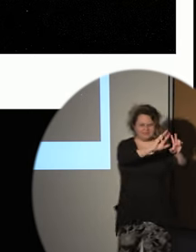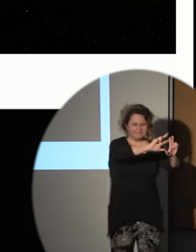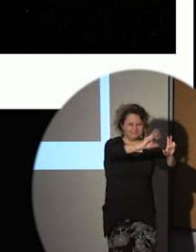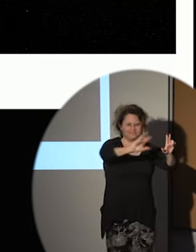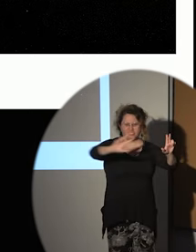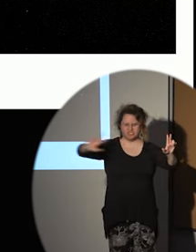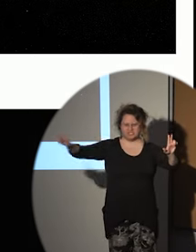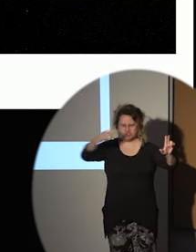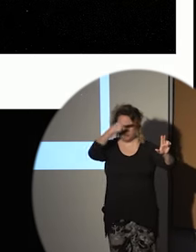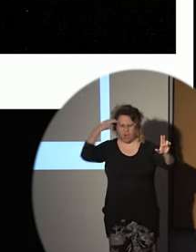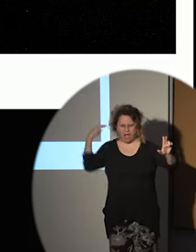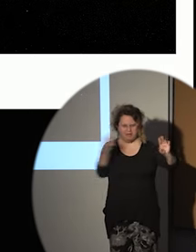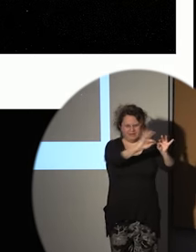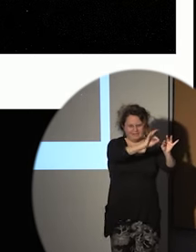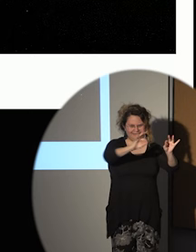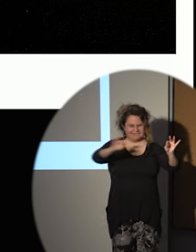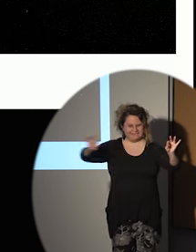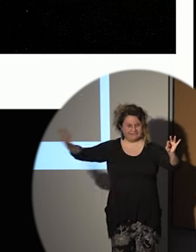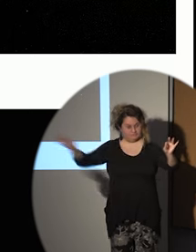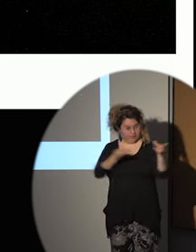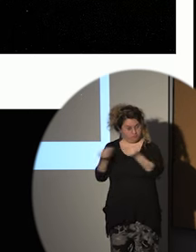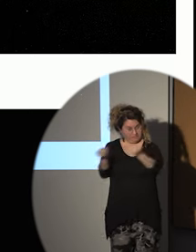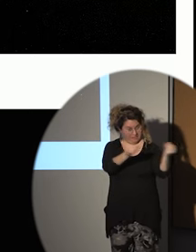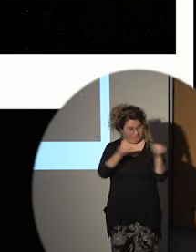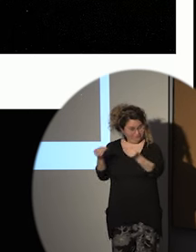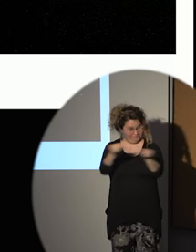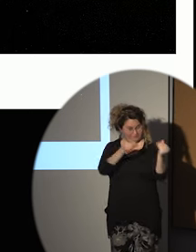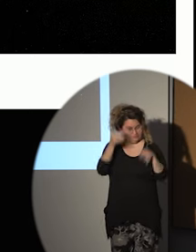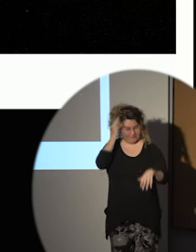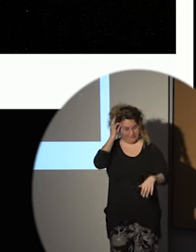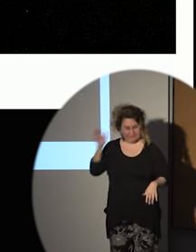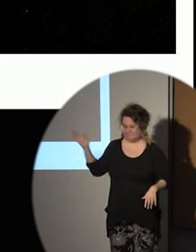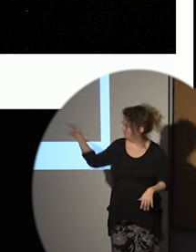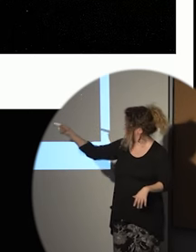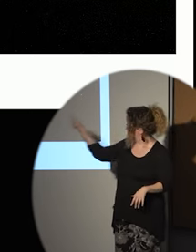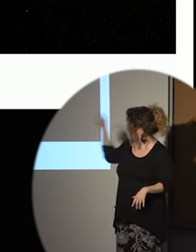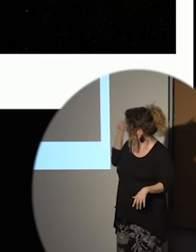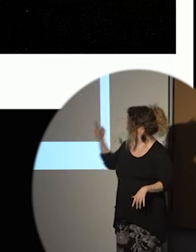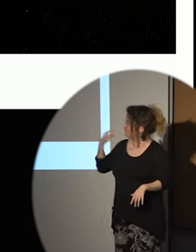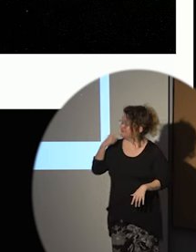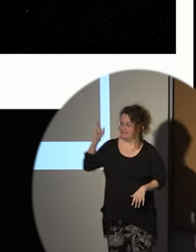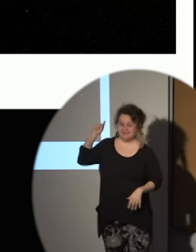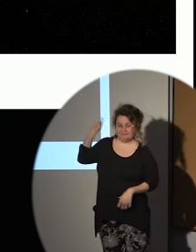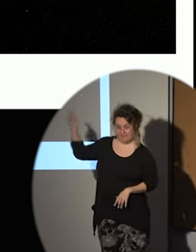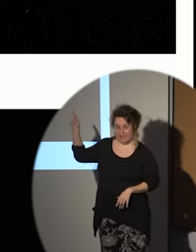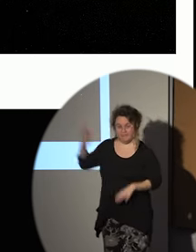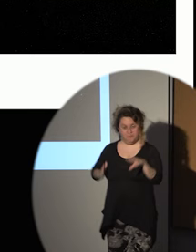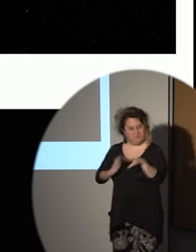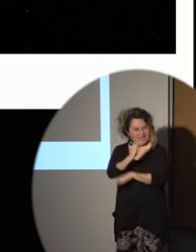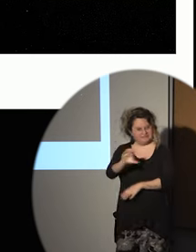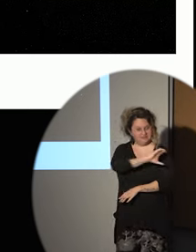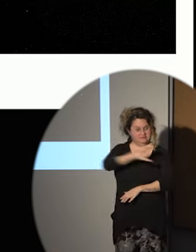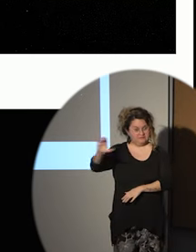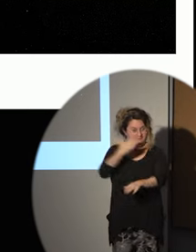Donc là, on est en train de parler d'une galaxie, et dans cette galaxie, en fait, il y a plus de 100 milliards d'étoiles, il y a